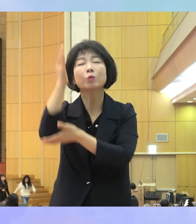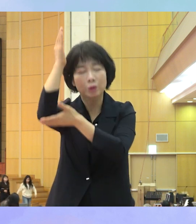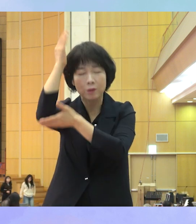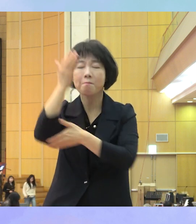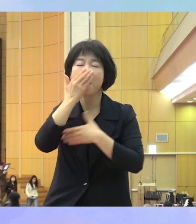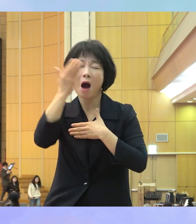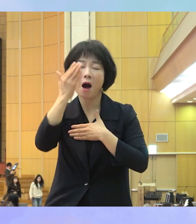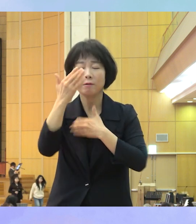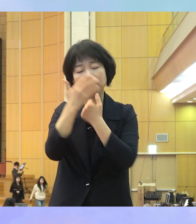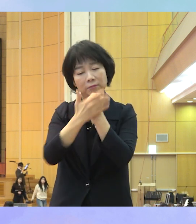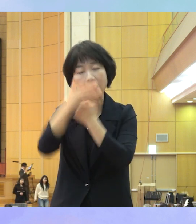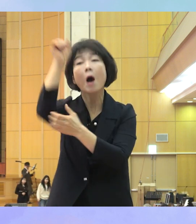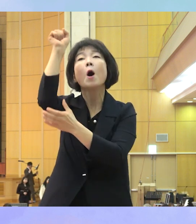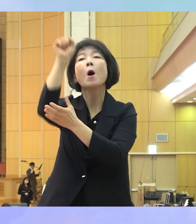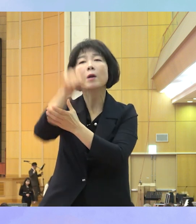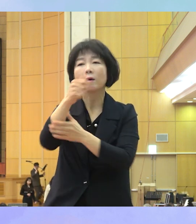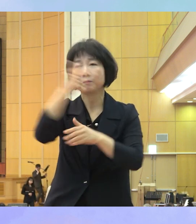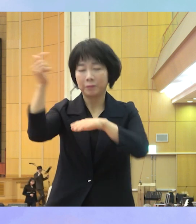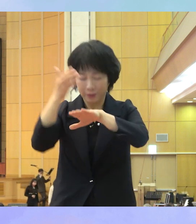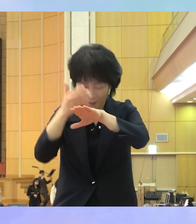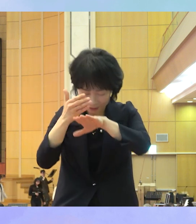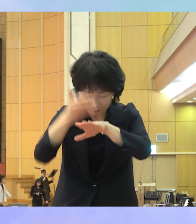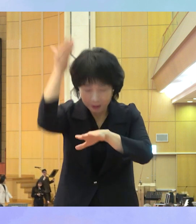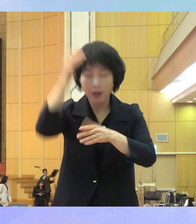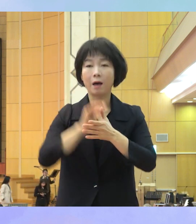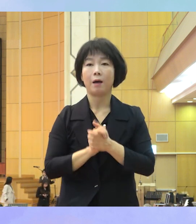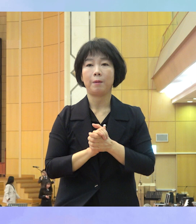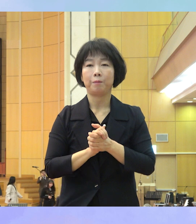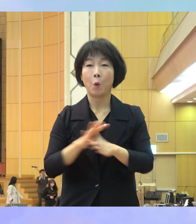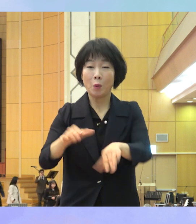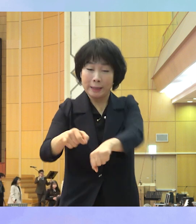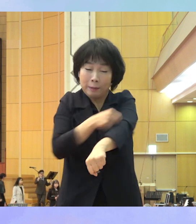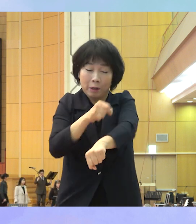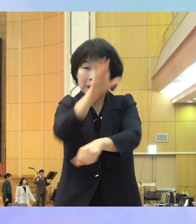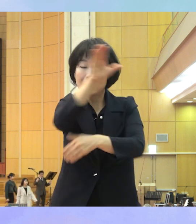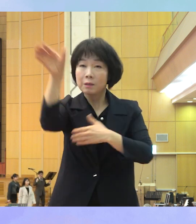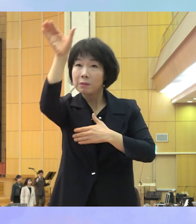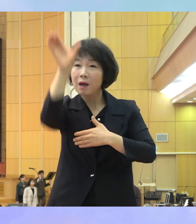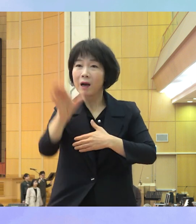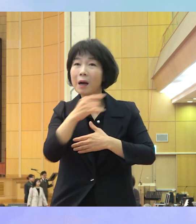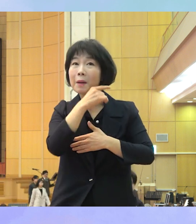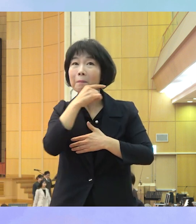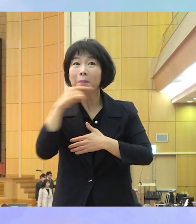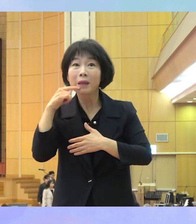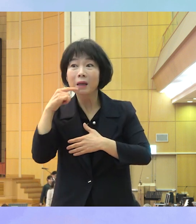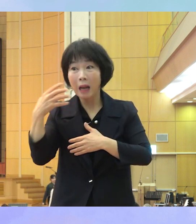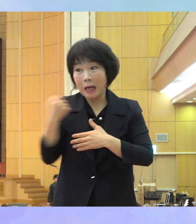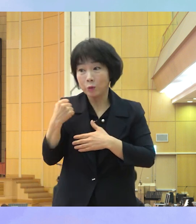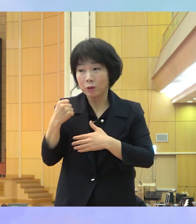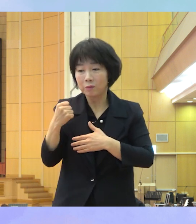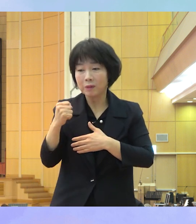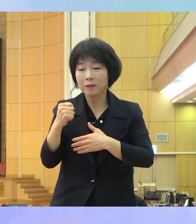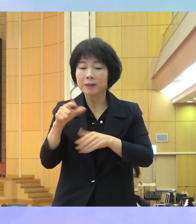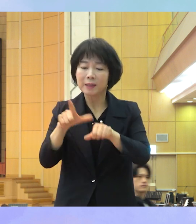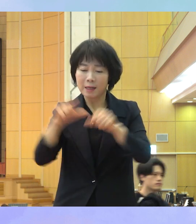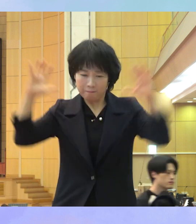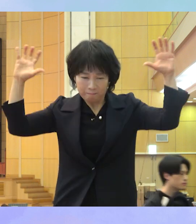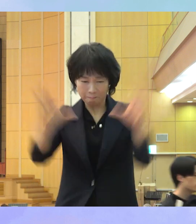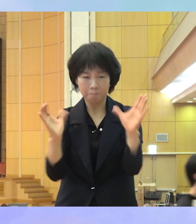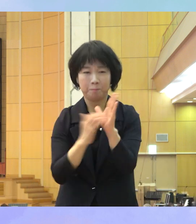돌릴 수 있도록 은총을 허락하심을 감사합니다. 특별히 십자가의 보혈 아래 이 시간 모여